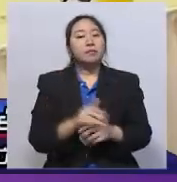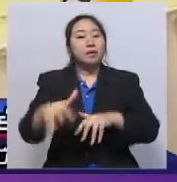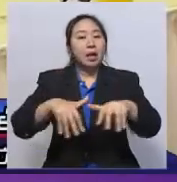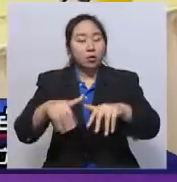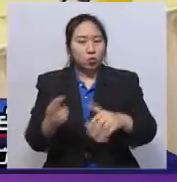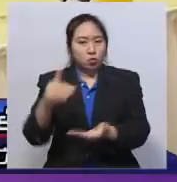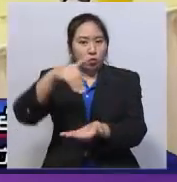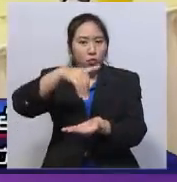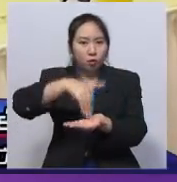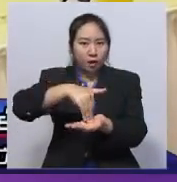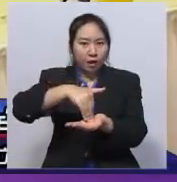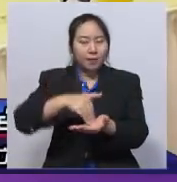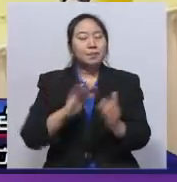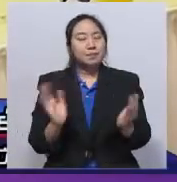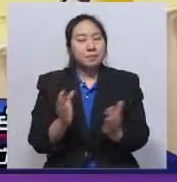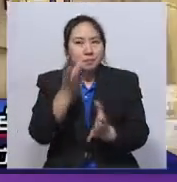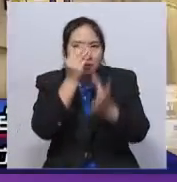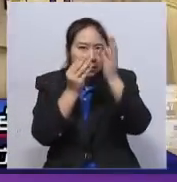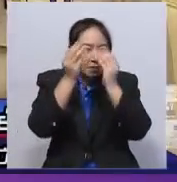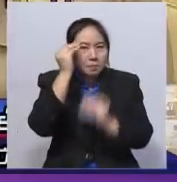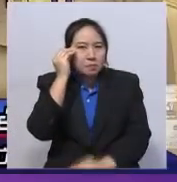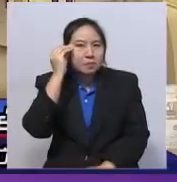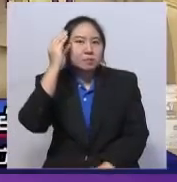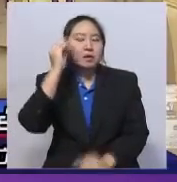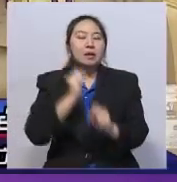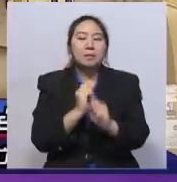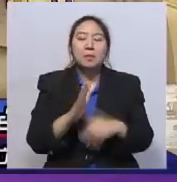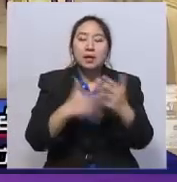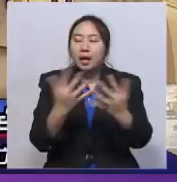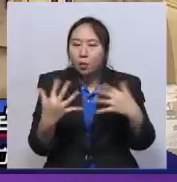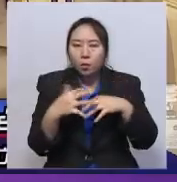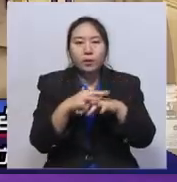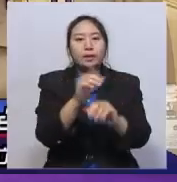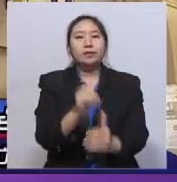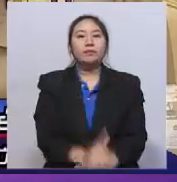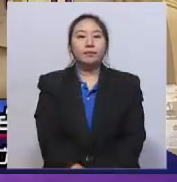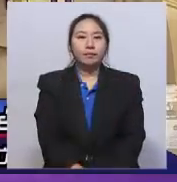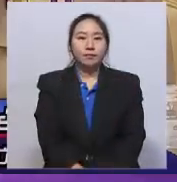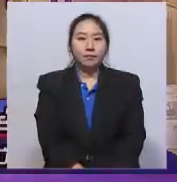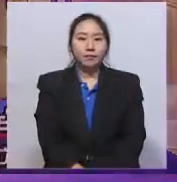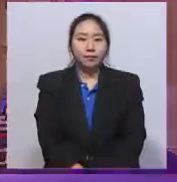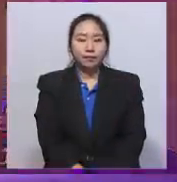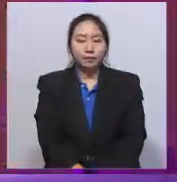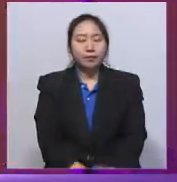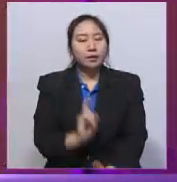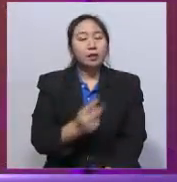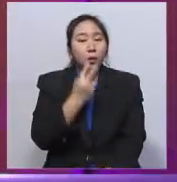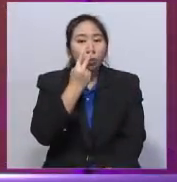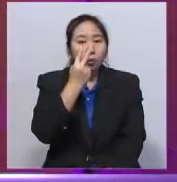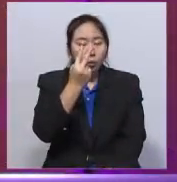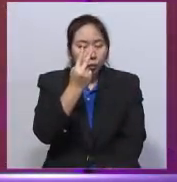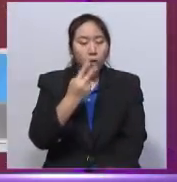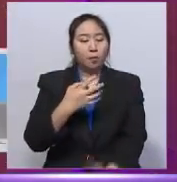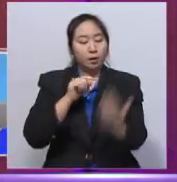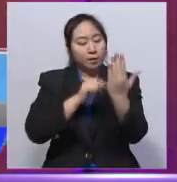ศูนย์กลางสร้างการรับรู้ให้เกิดการพัฒนาร่วมกัน นั้นเราต้องไม่มองข้ามความต้องการของพื้น